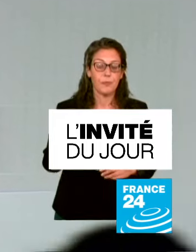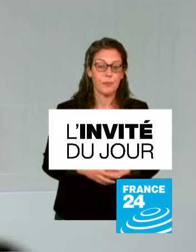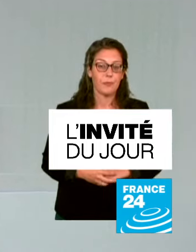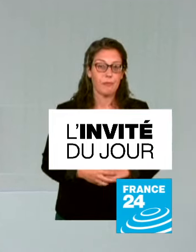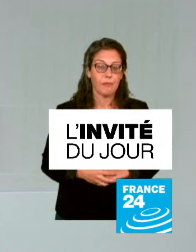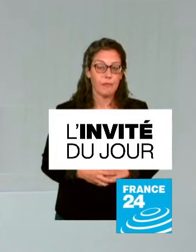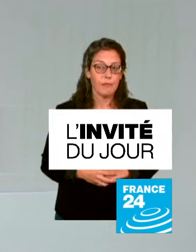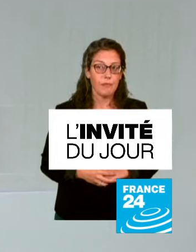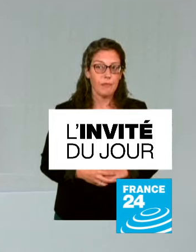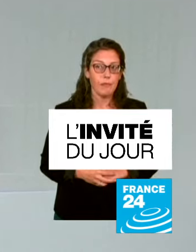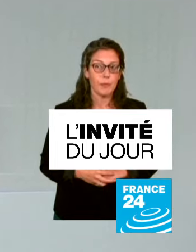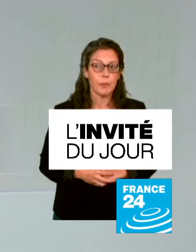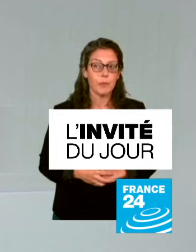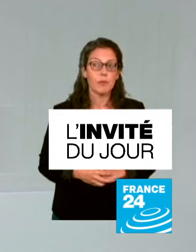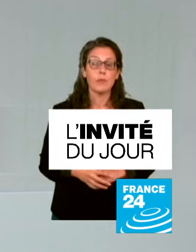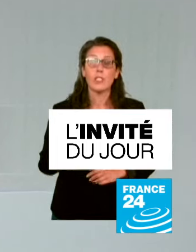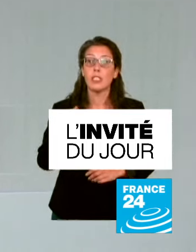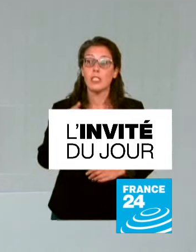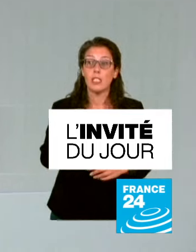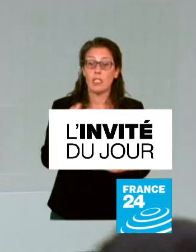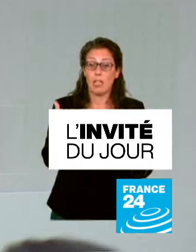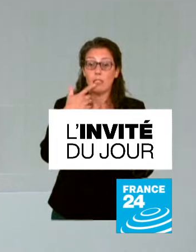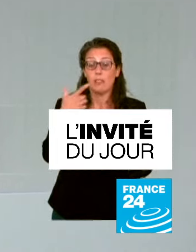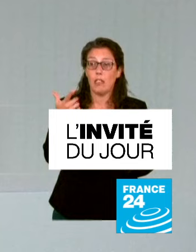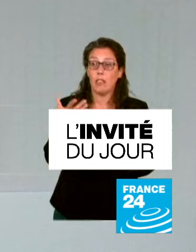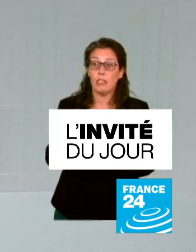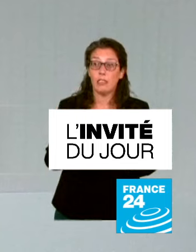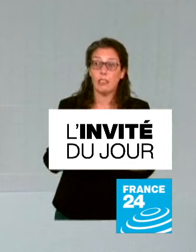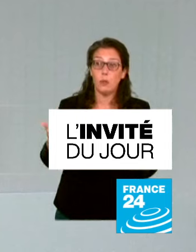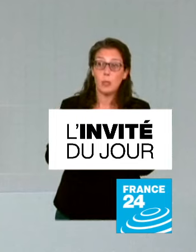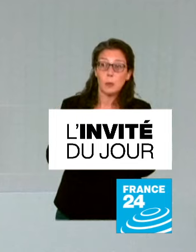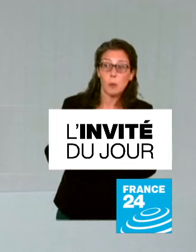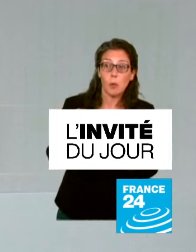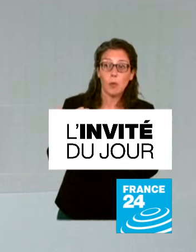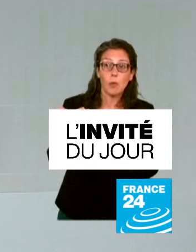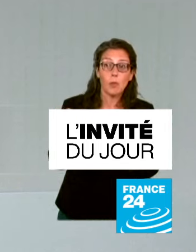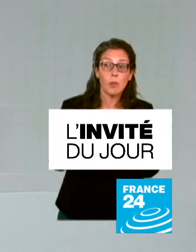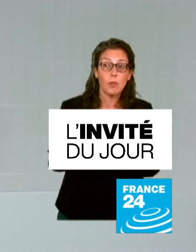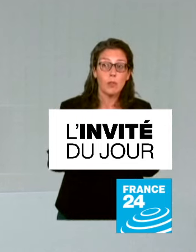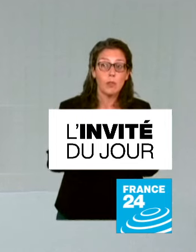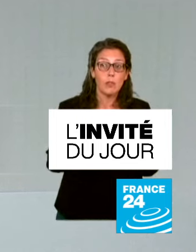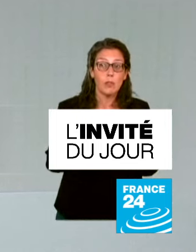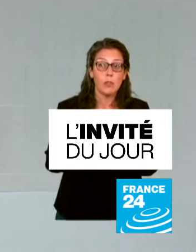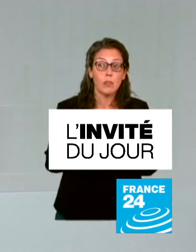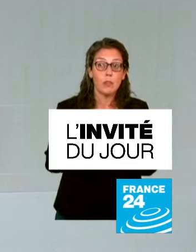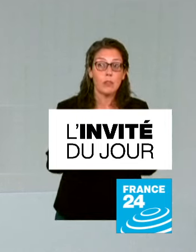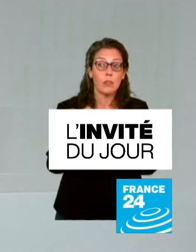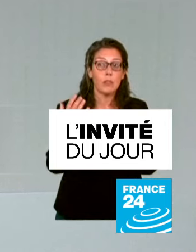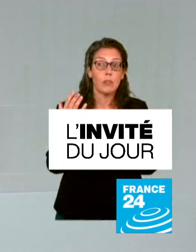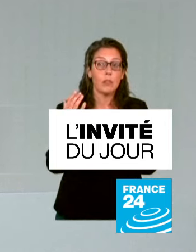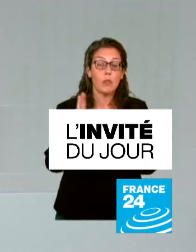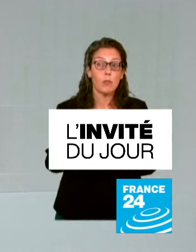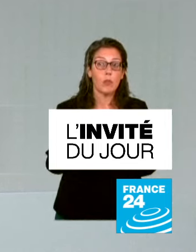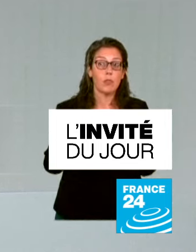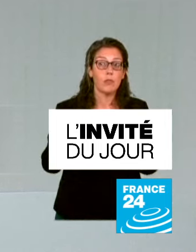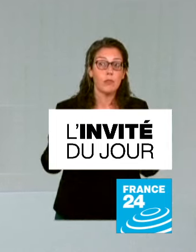la table, renverser la table même, pour faire autre chose. Et en fait, ils sont dans la continuité de quelque chose qui